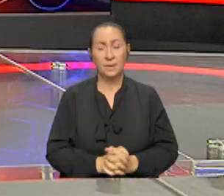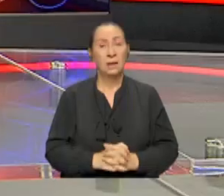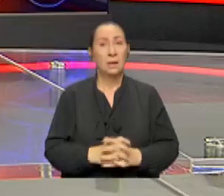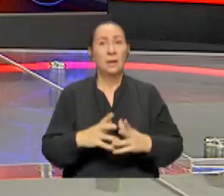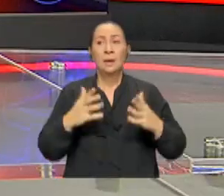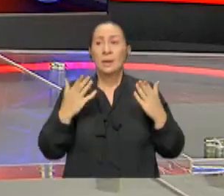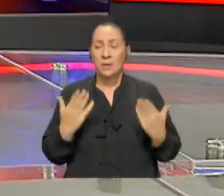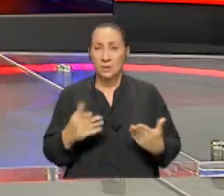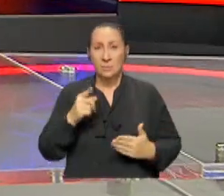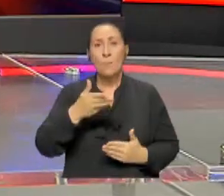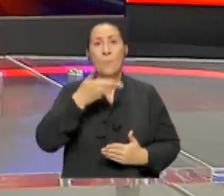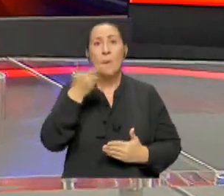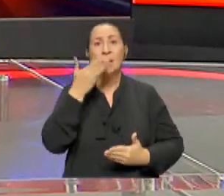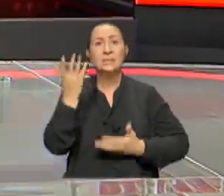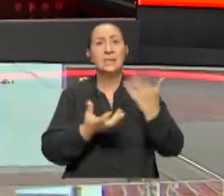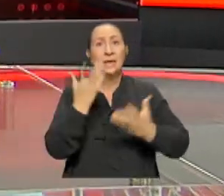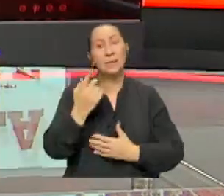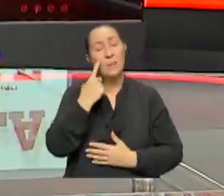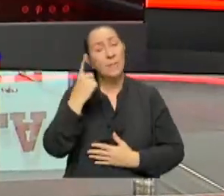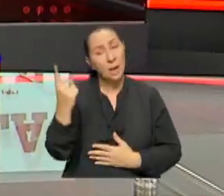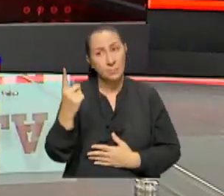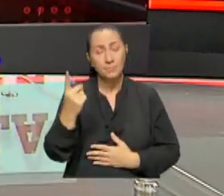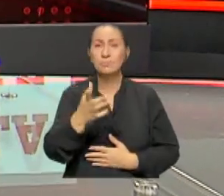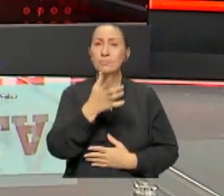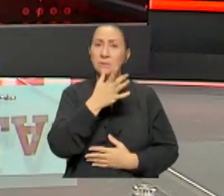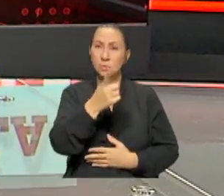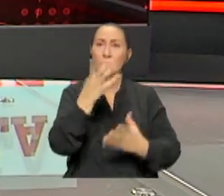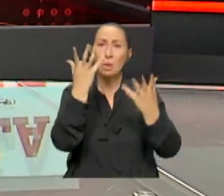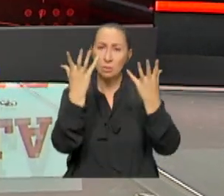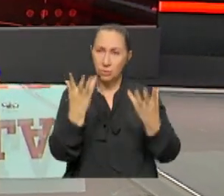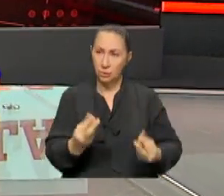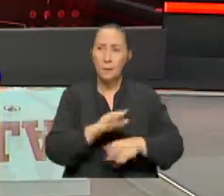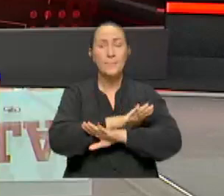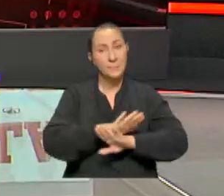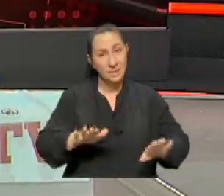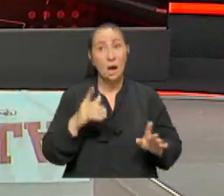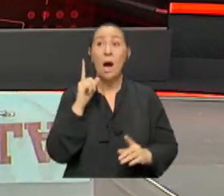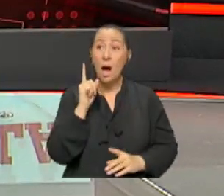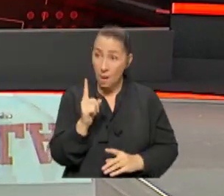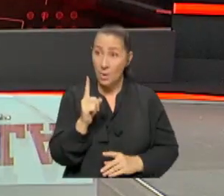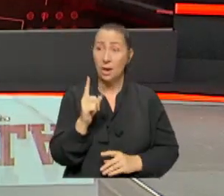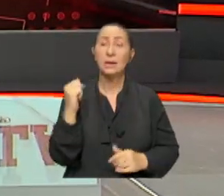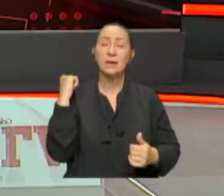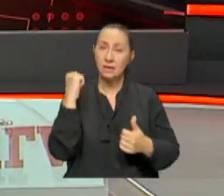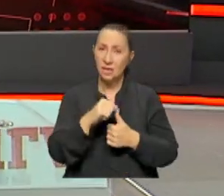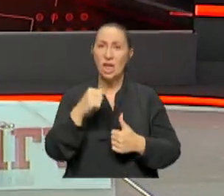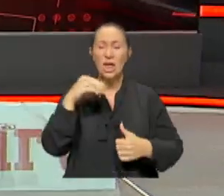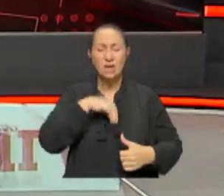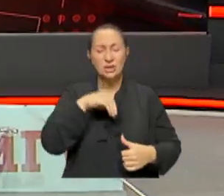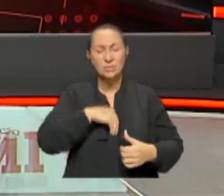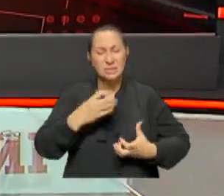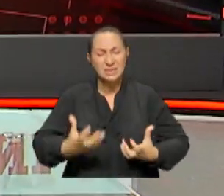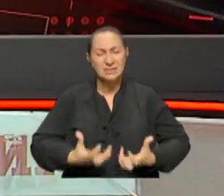Efendim, şimdi Marmaris yangınına bir bakalım. Biliyorsunuz söndürüldü ama yine içimiz